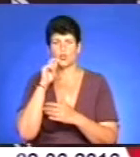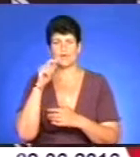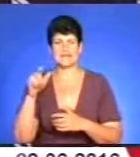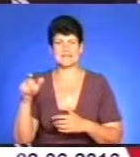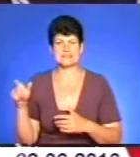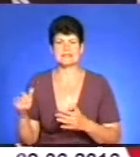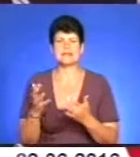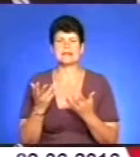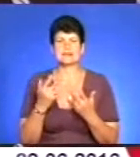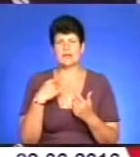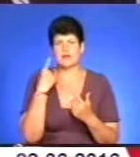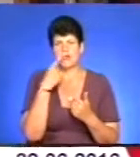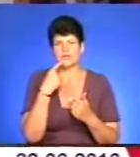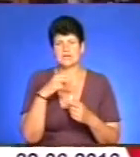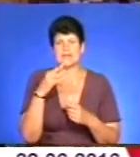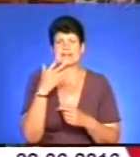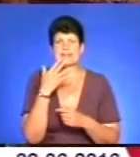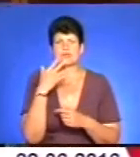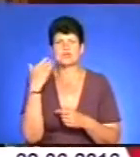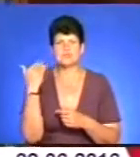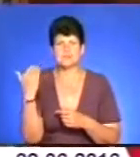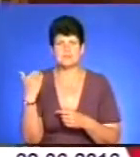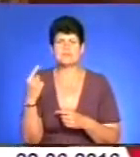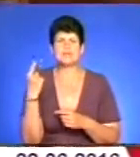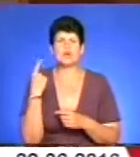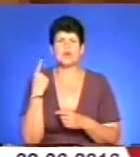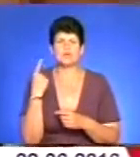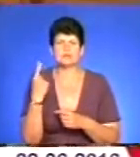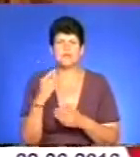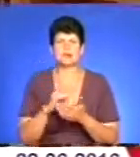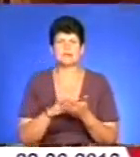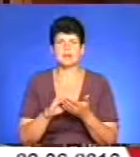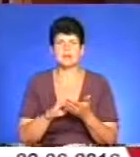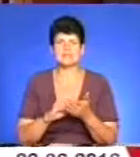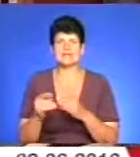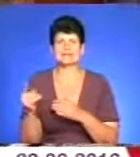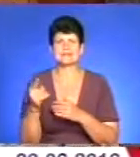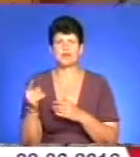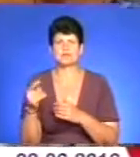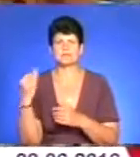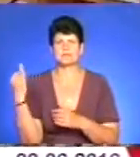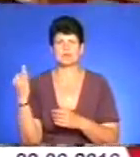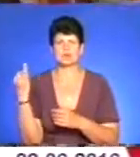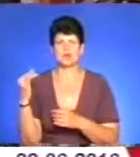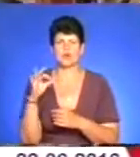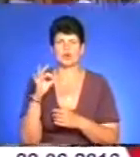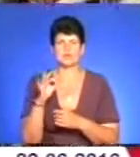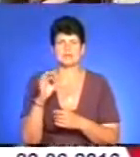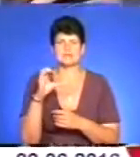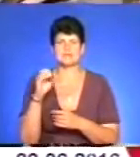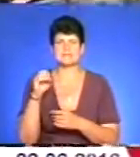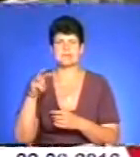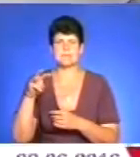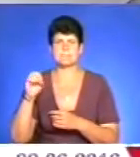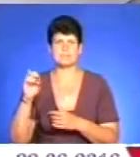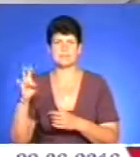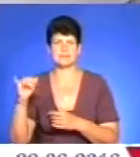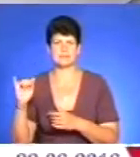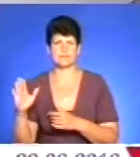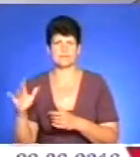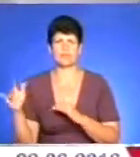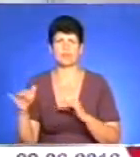– авторства іноземних дослідників. І лише одна написана тернопільським істориком Олександром Семенєвим. Події